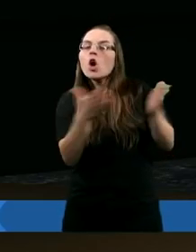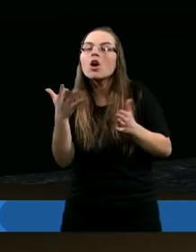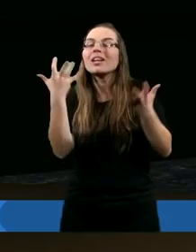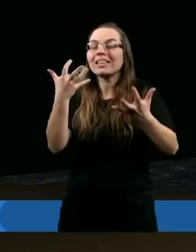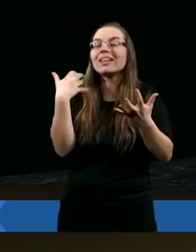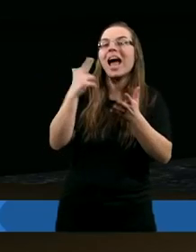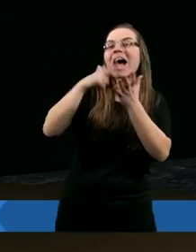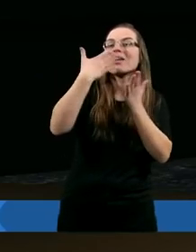spotkanie z Nim,